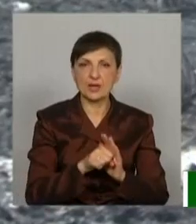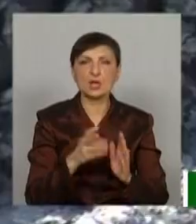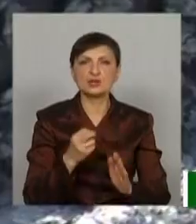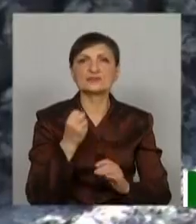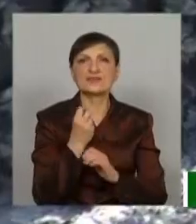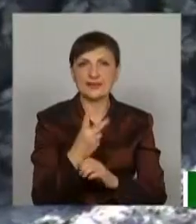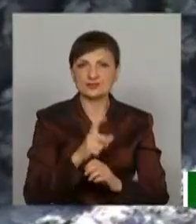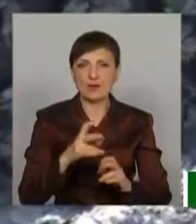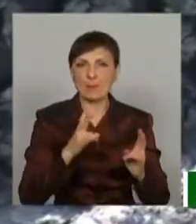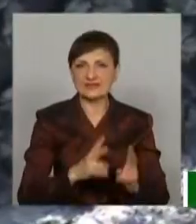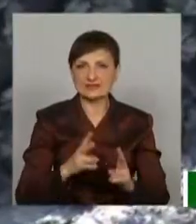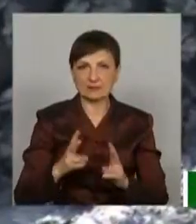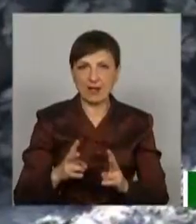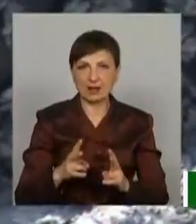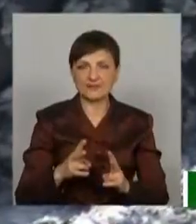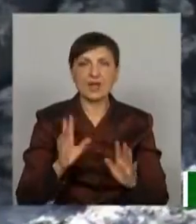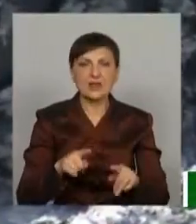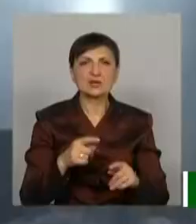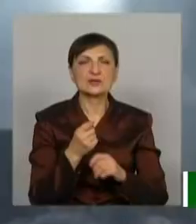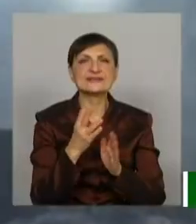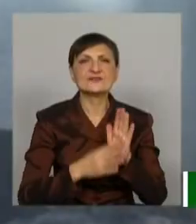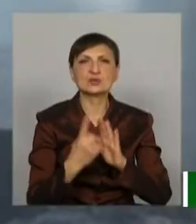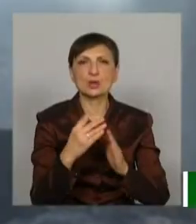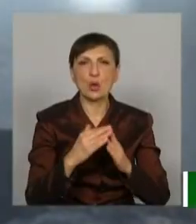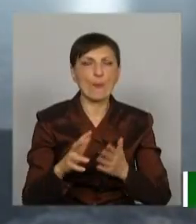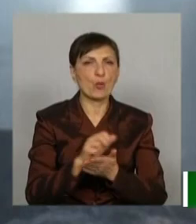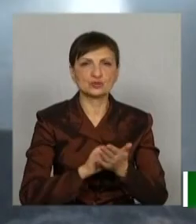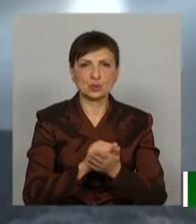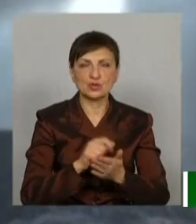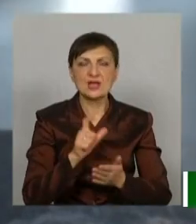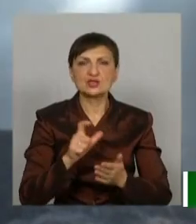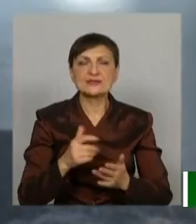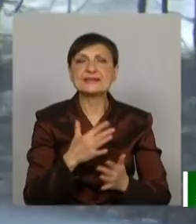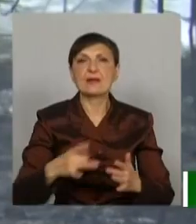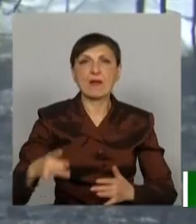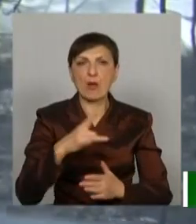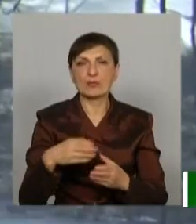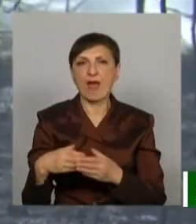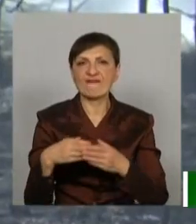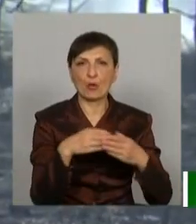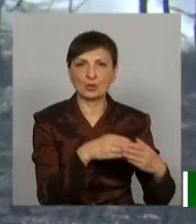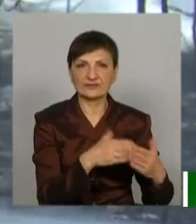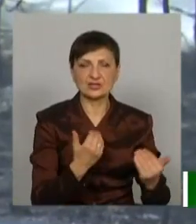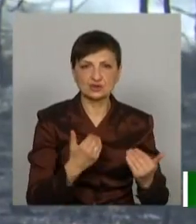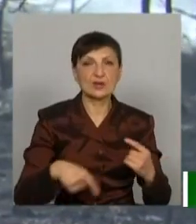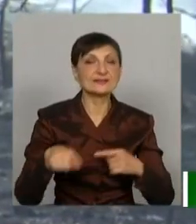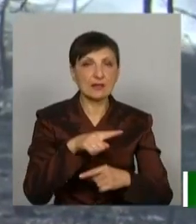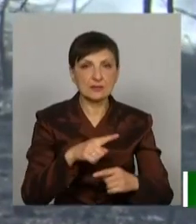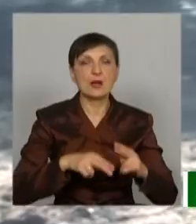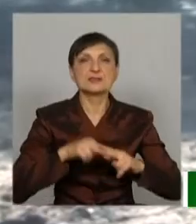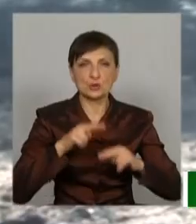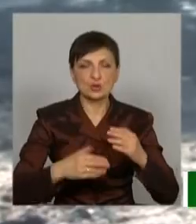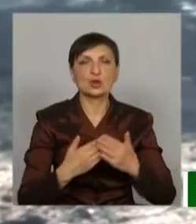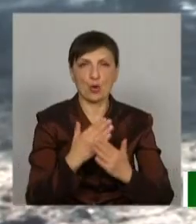12 пострадали стихия уничтожила 91 дом жители нескольких районов эвакуировали сейчас для них возводятся новые